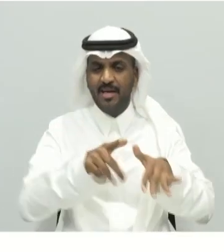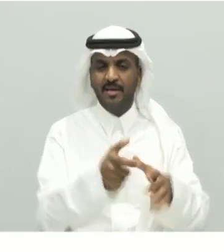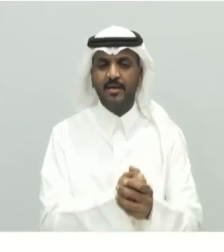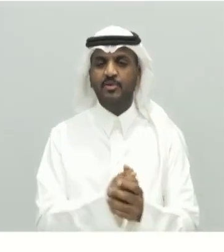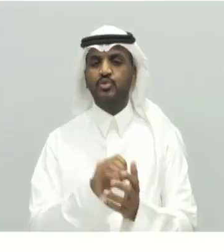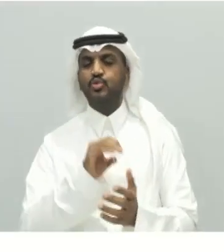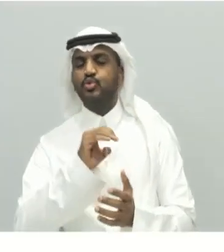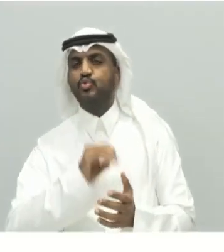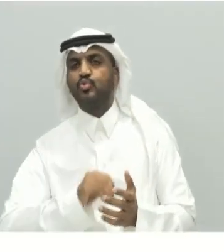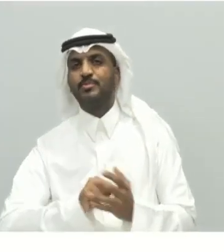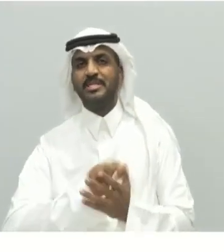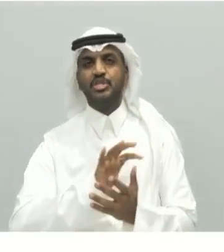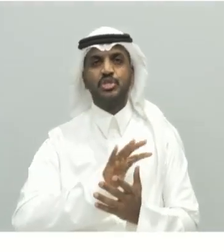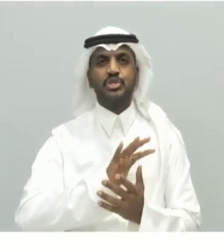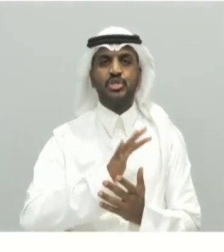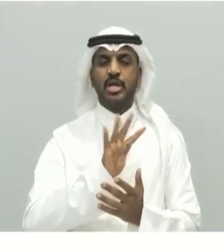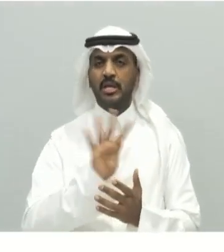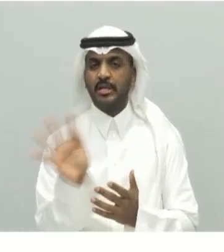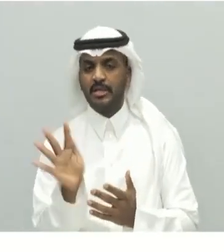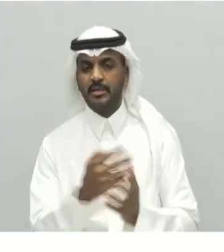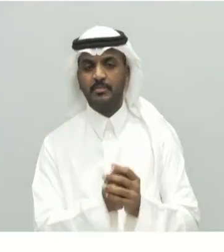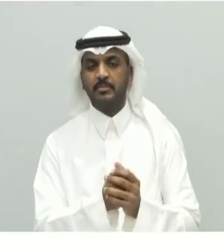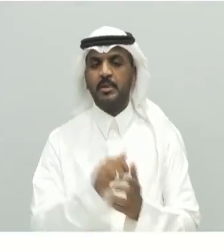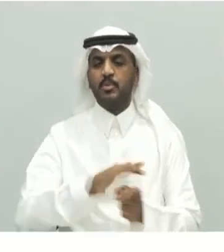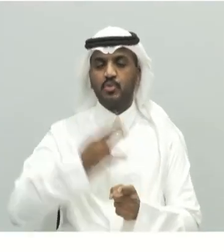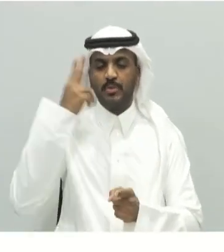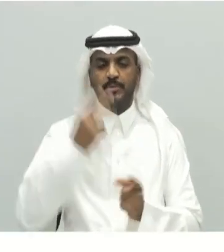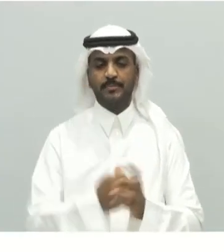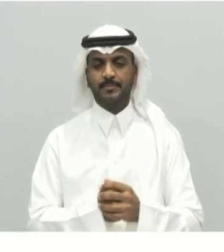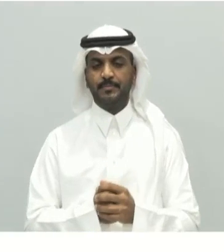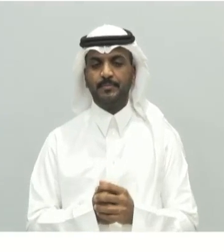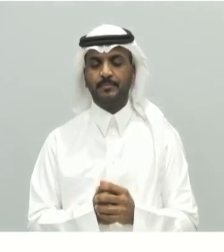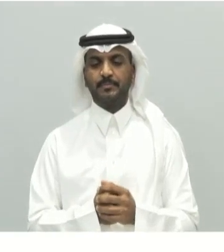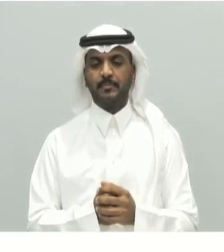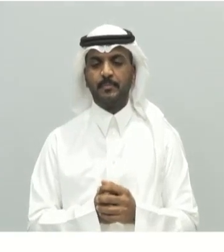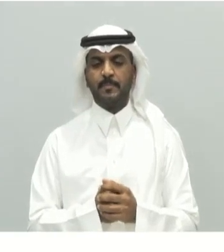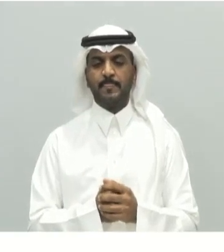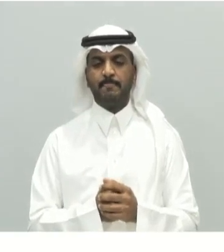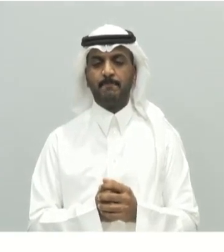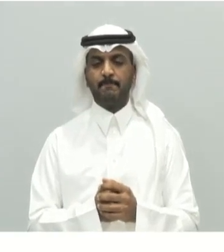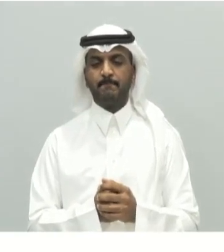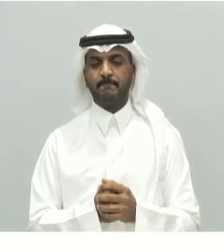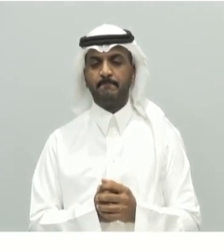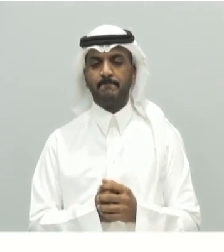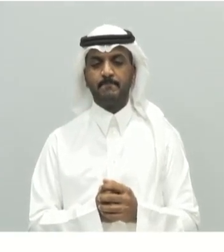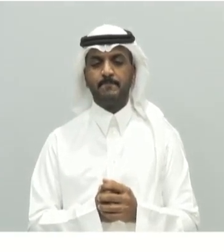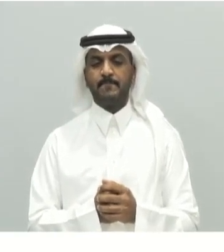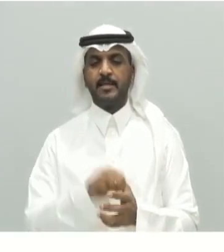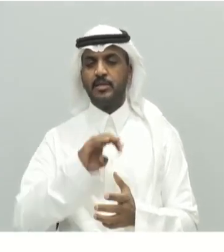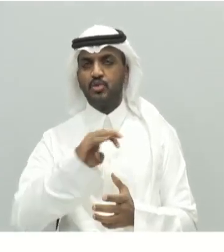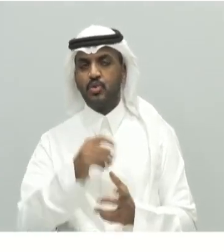الجزء الجنوبي الشرقي من المملكه العربيه السعوديه